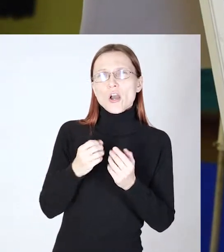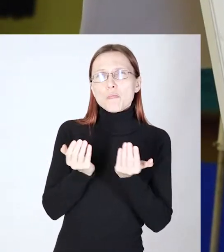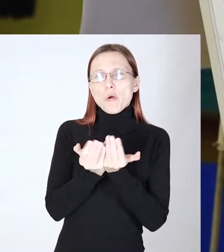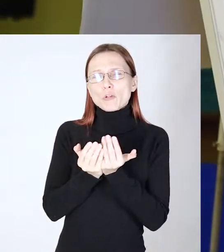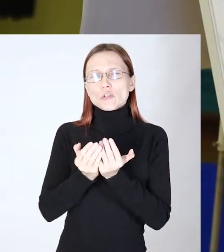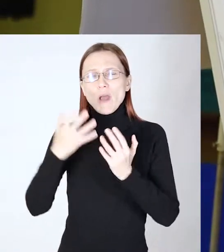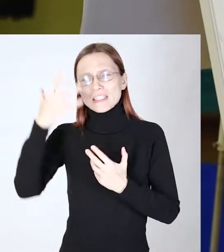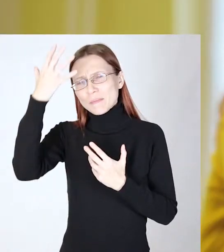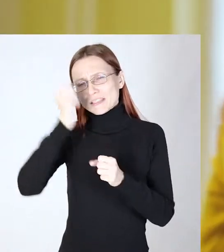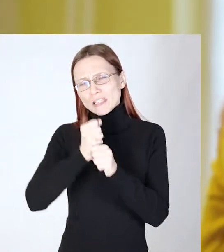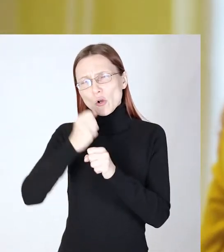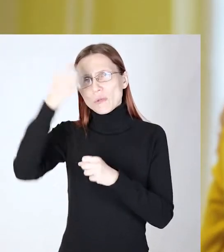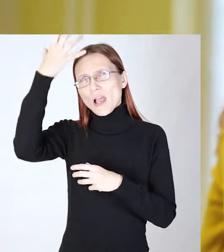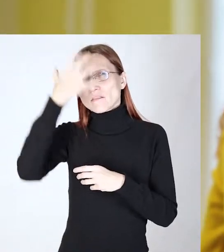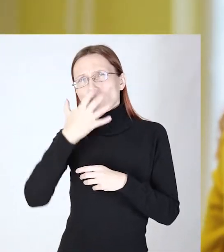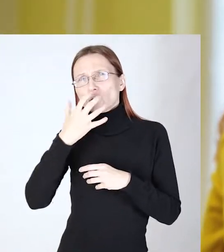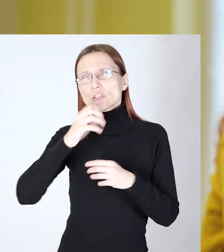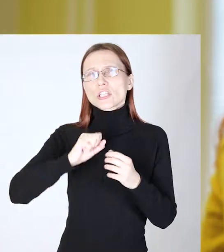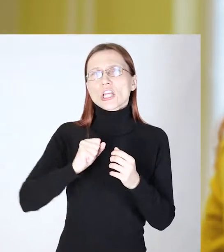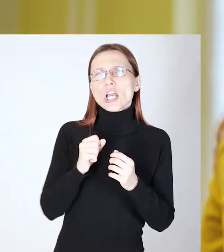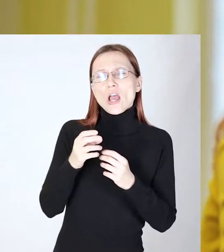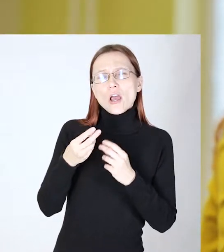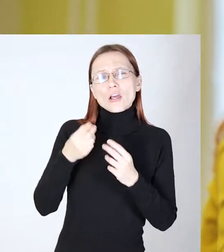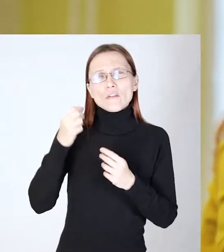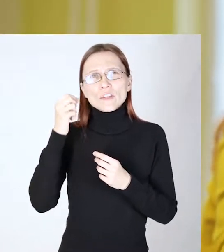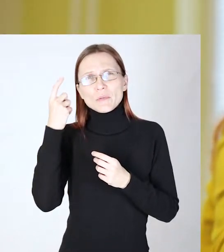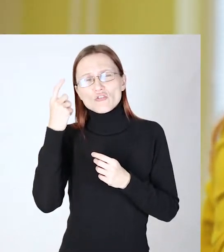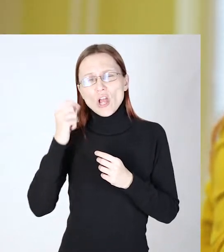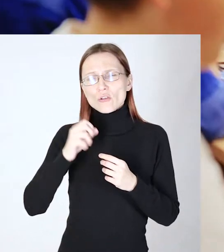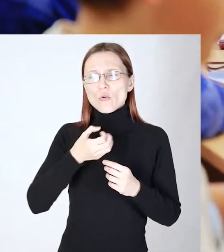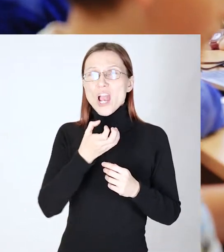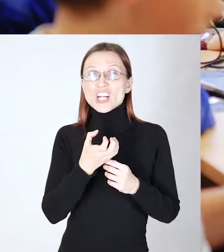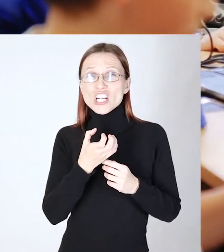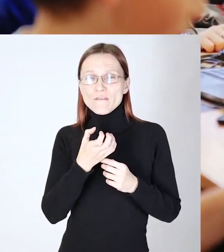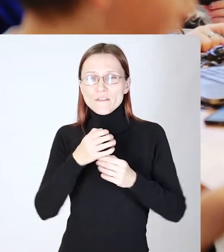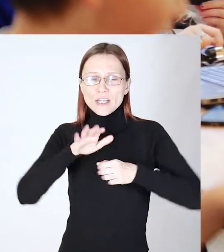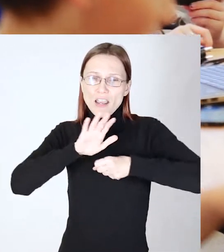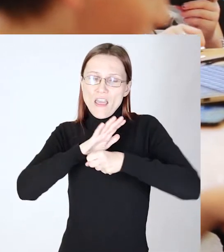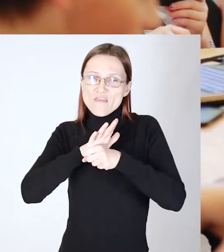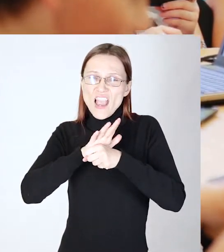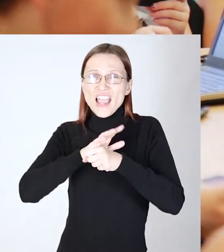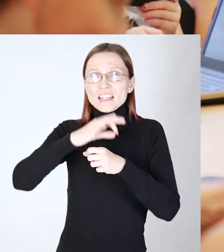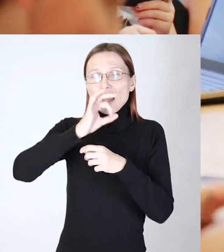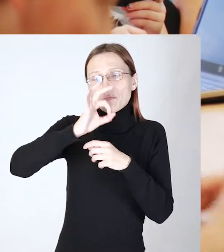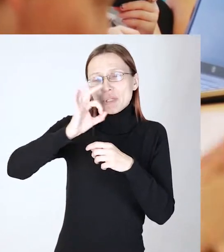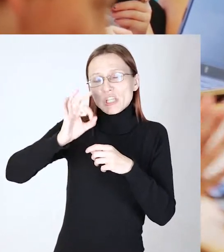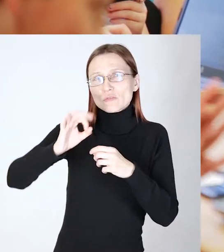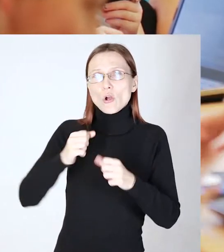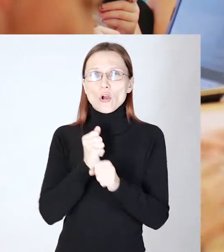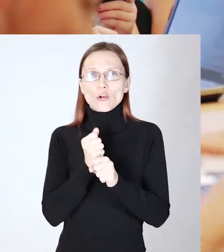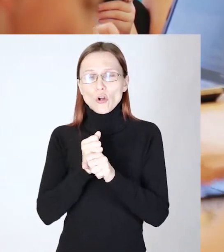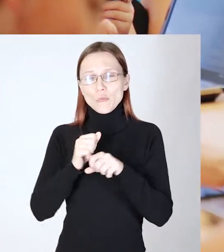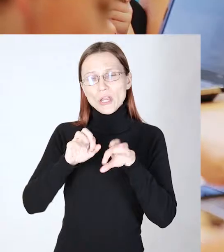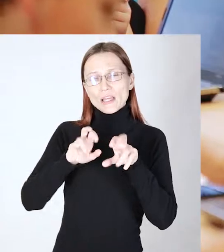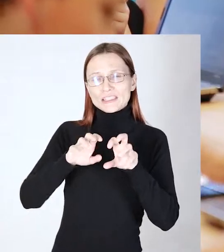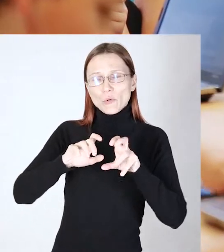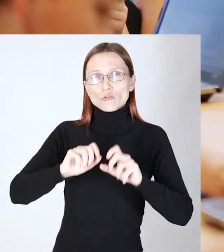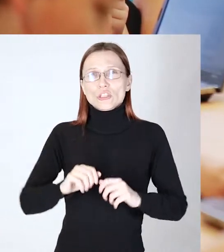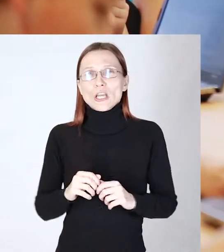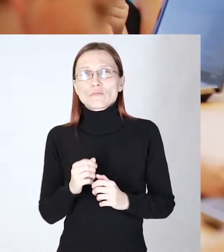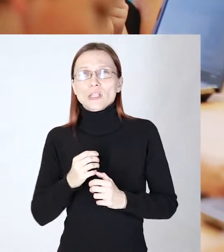šifrujú veci do QR kódov, rôzne texty a pracujú samozrejme nie len s počítačmi, ale aj s mobilnými